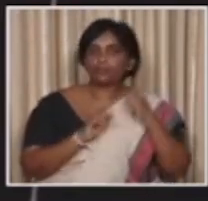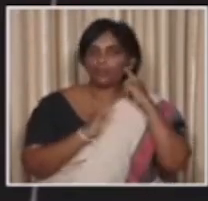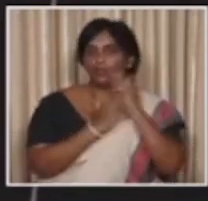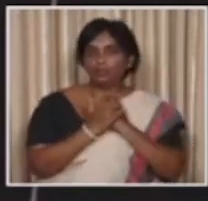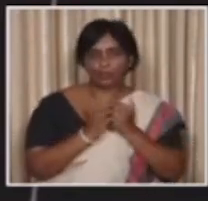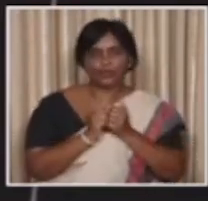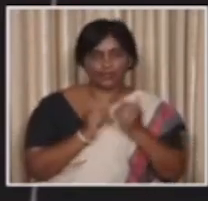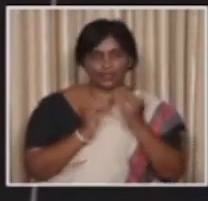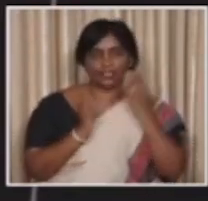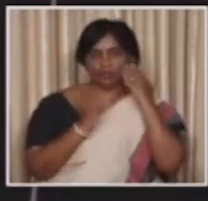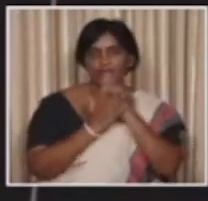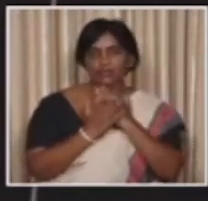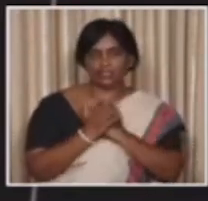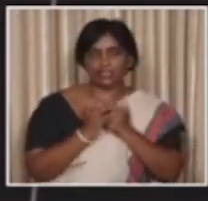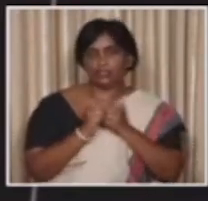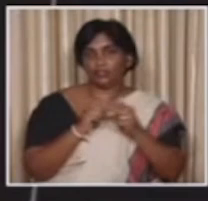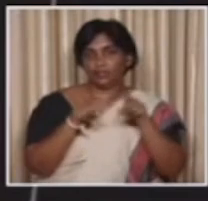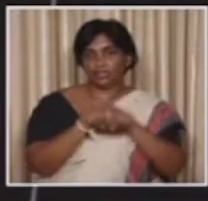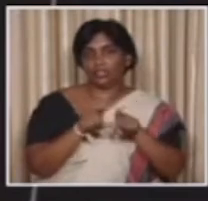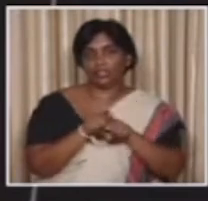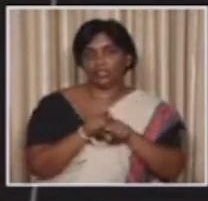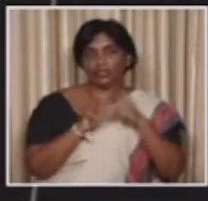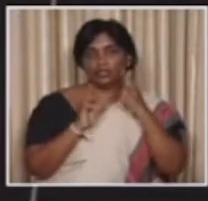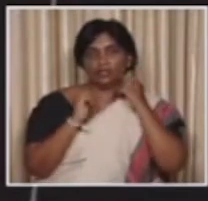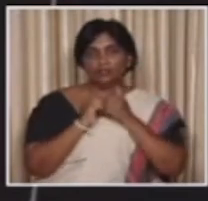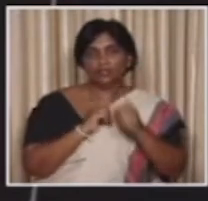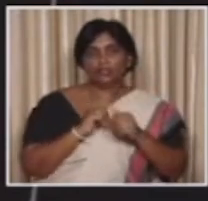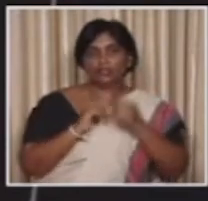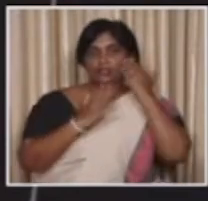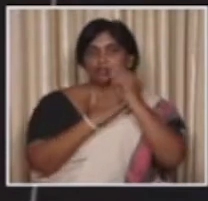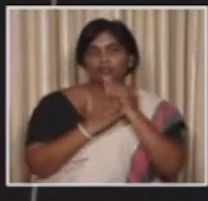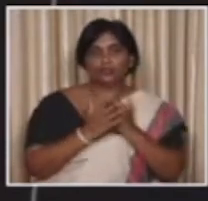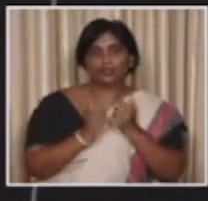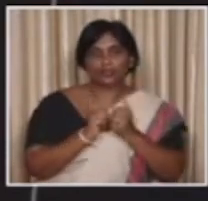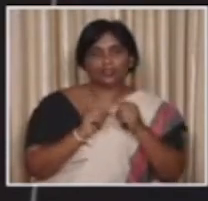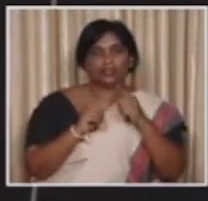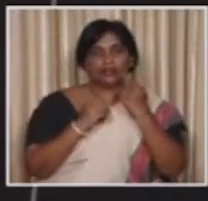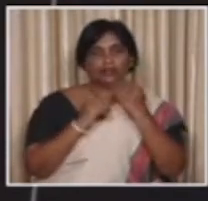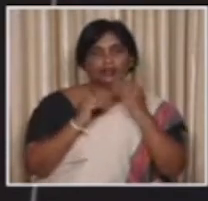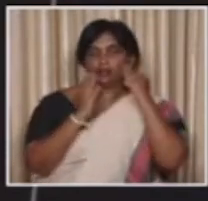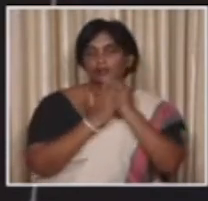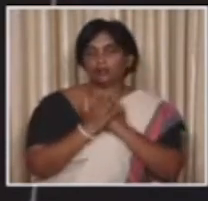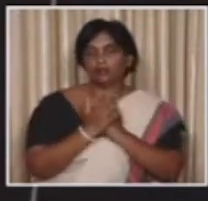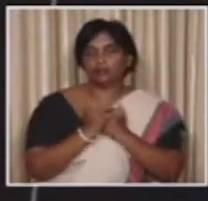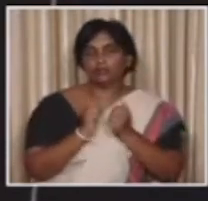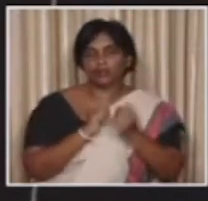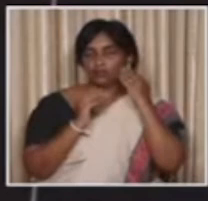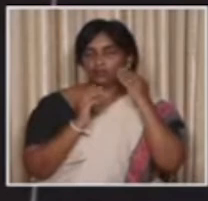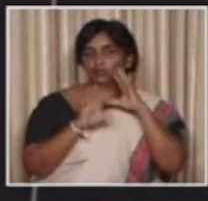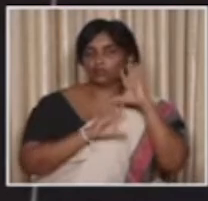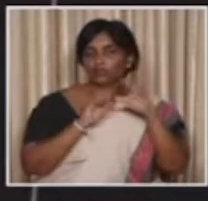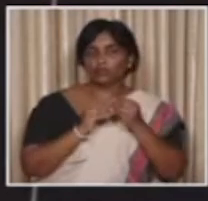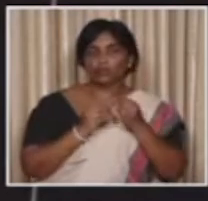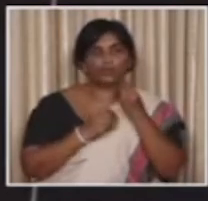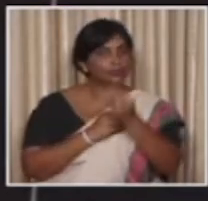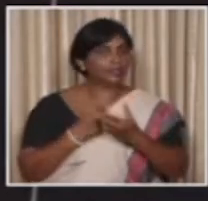කරු ජනාධිපතිතුමනි. දැන් අපි ගත්තොතින් රාජ්‍ය බැවිලි සමාගම් ටික තියෙනවා. දැන් ජනතාවතු සංවර්ධන මණ්ඩලය රජයේ තියෙන එක පාඩු